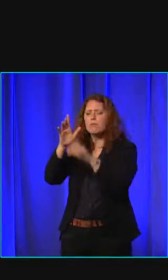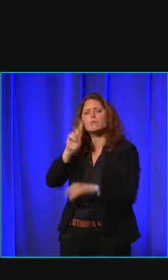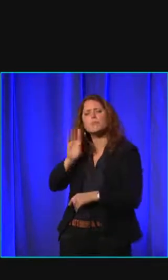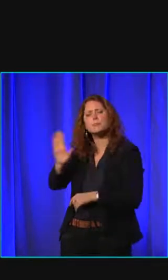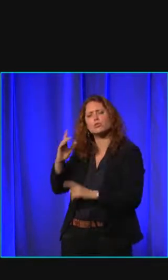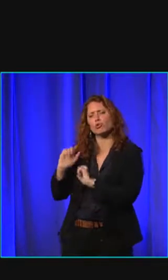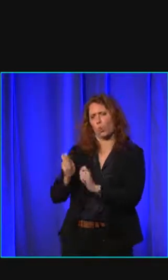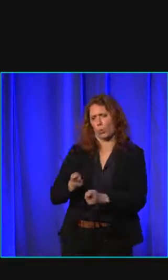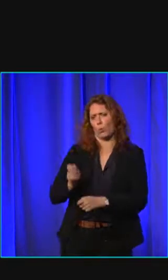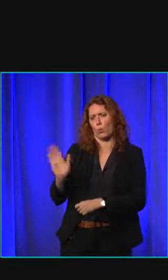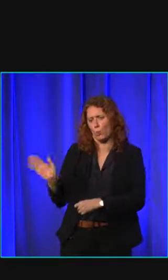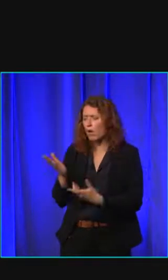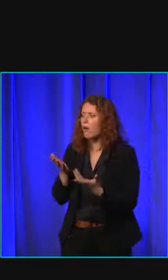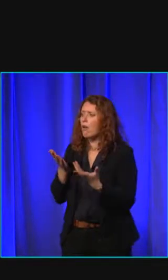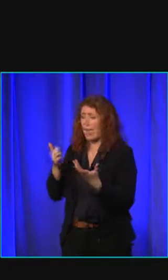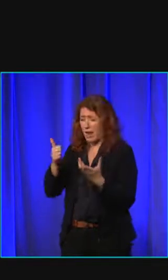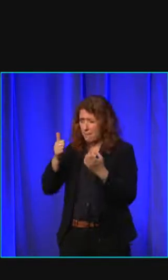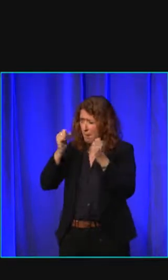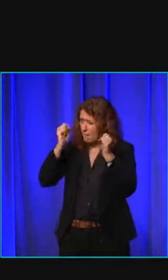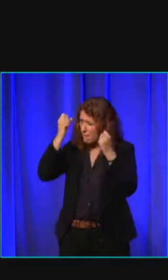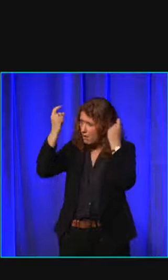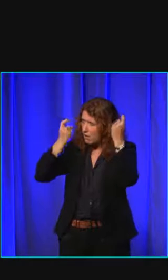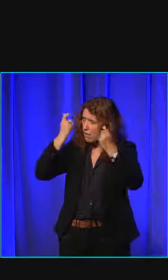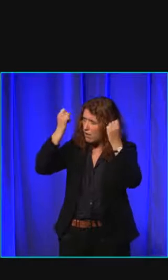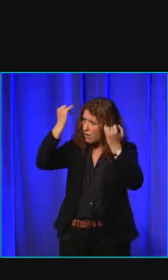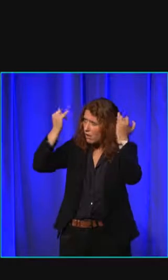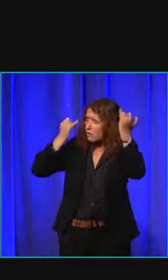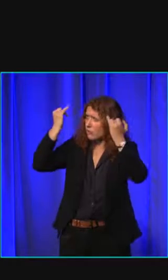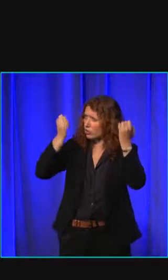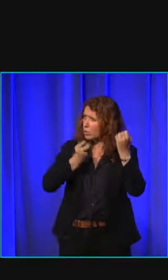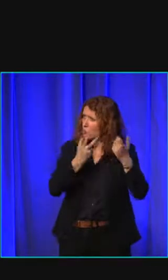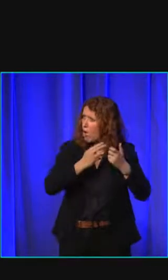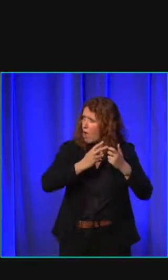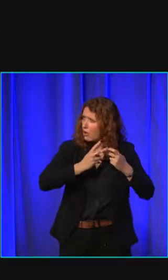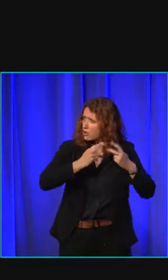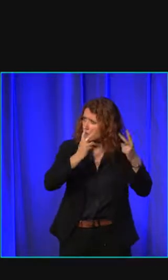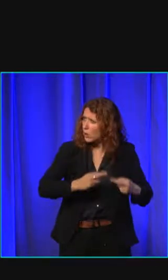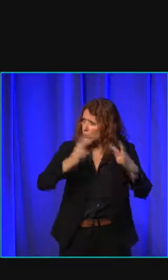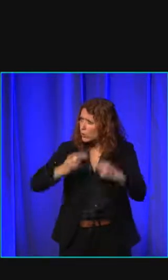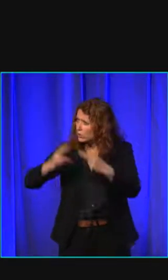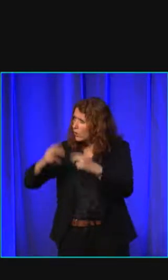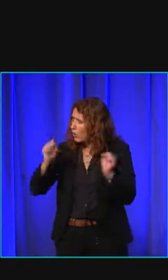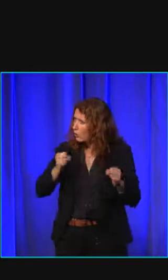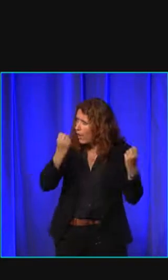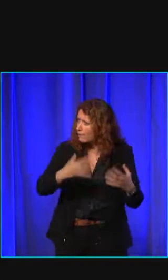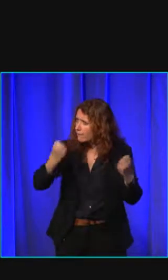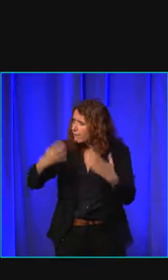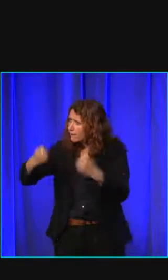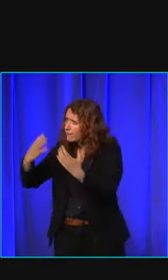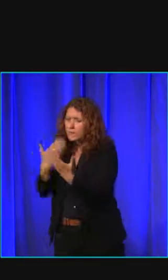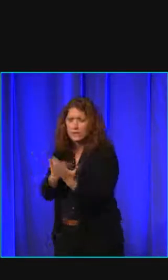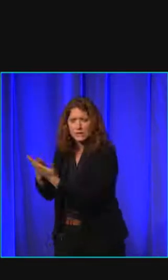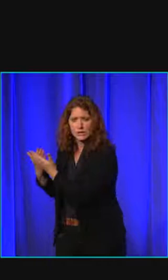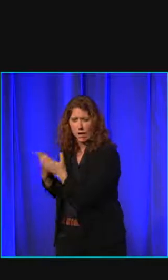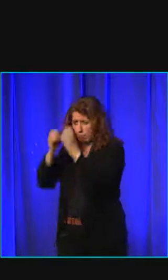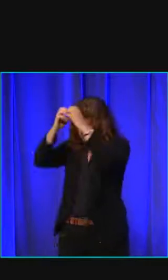images des différents scénarios qu'elle va peut-être pouvoir rencontrer lorsqu'elle va combattre un adversaire. Et quand on fait une séance d'imagerie, on